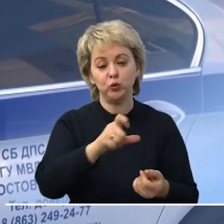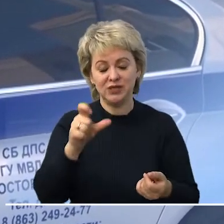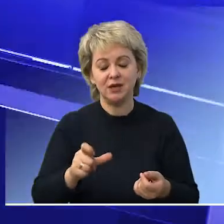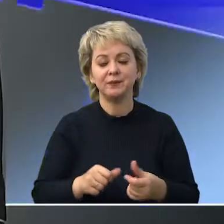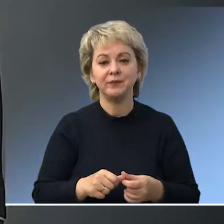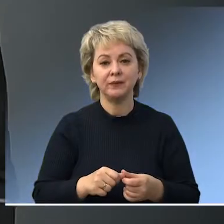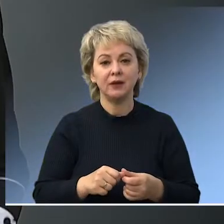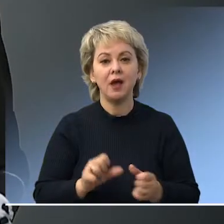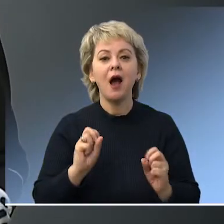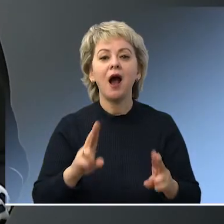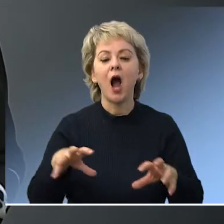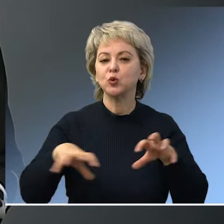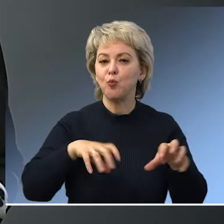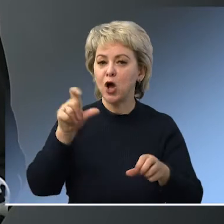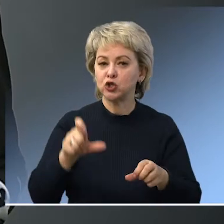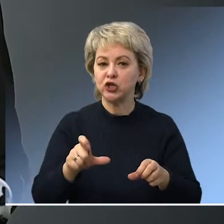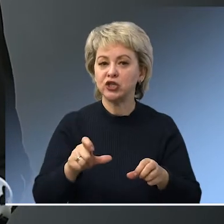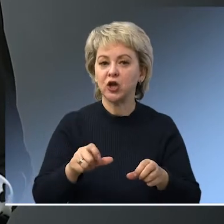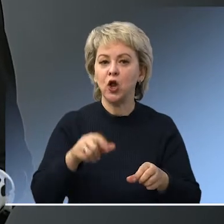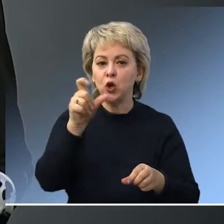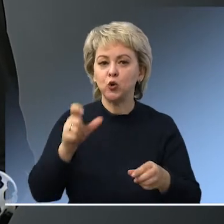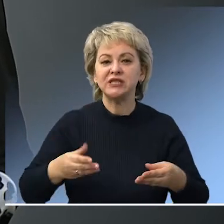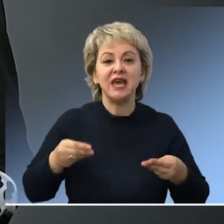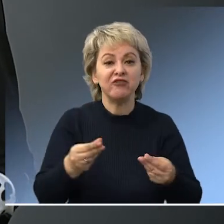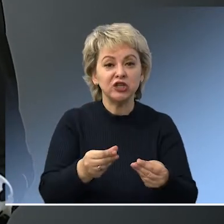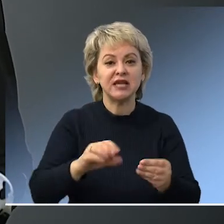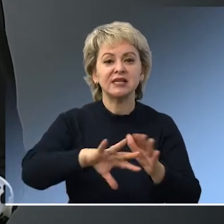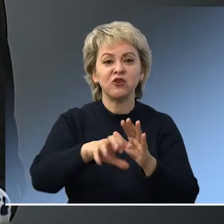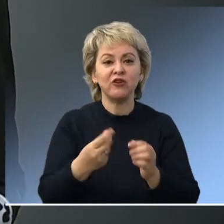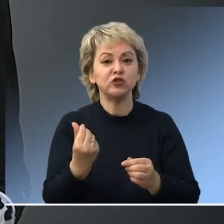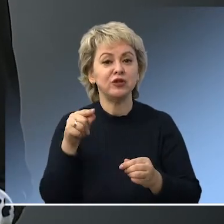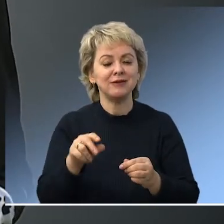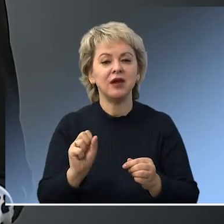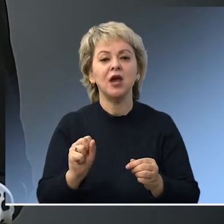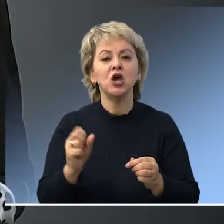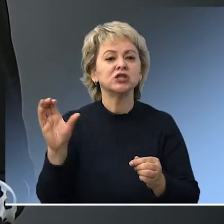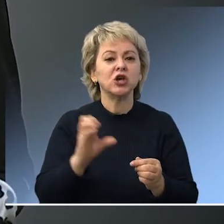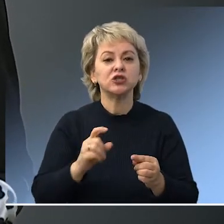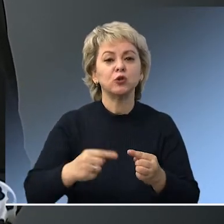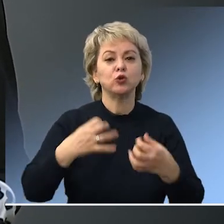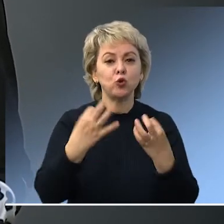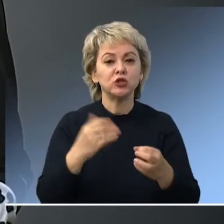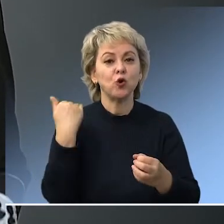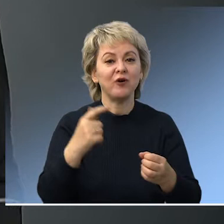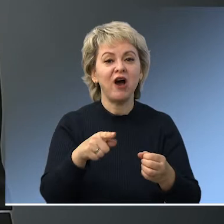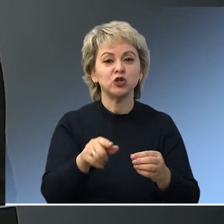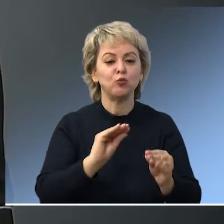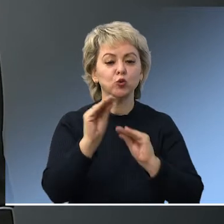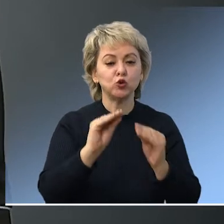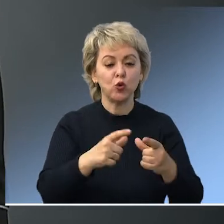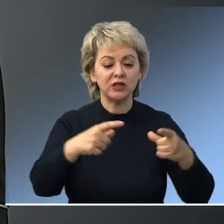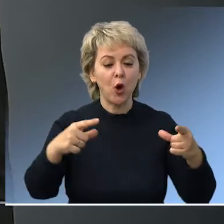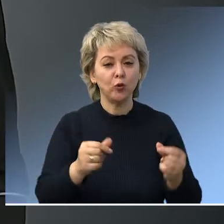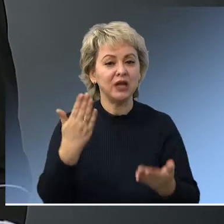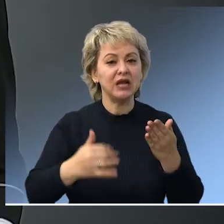людей. Как мошенники вводят людей в заблуждение и за считанные секунды получают удаленный доступ к вашему устройству,